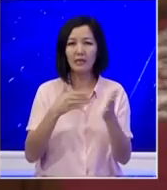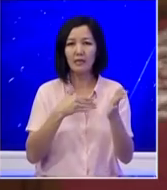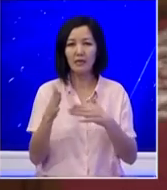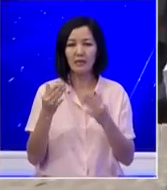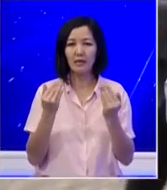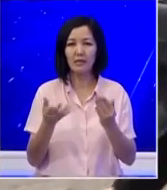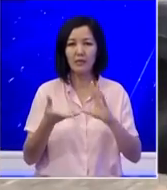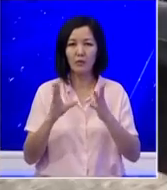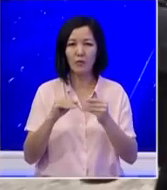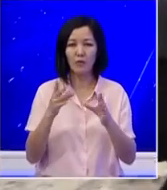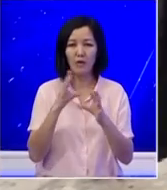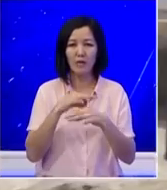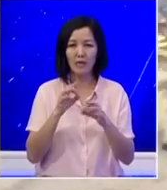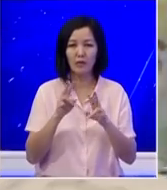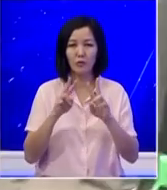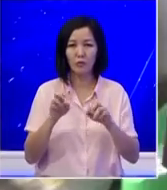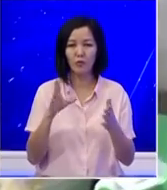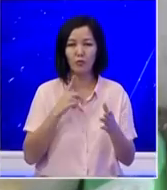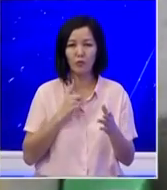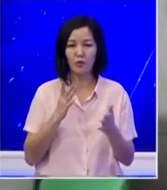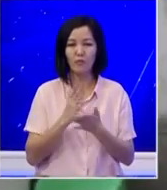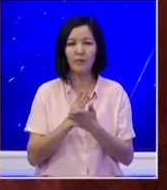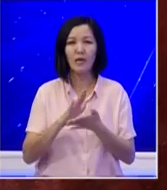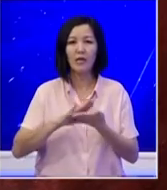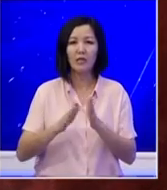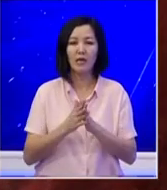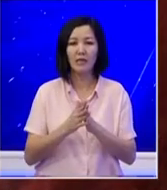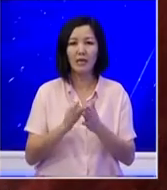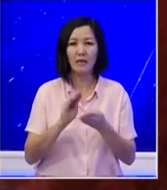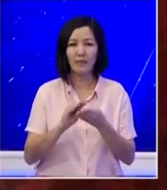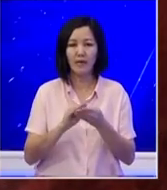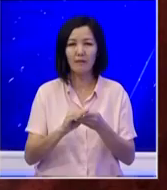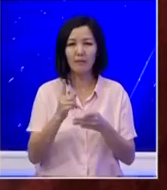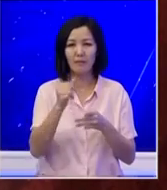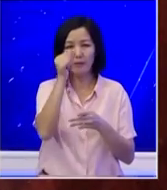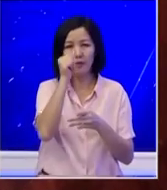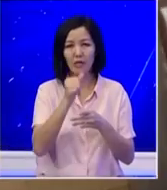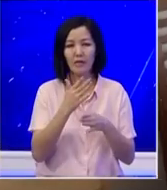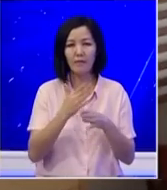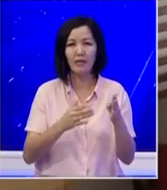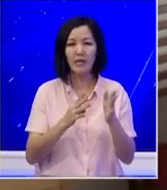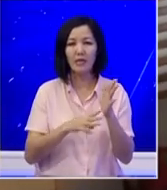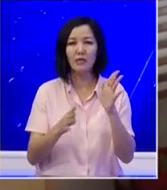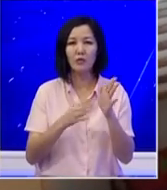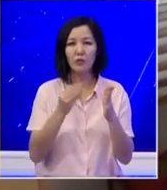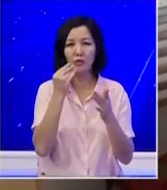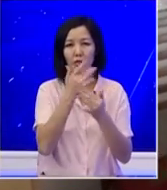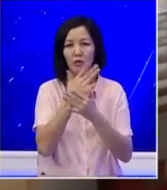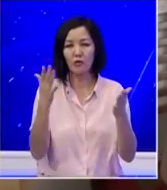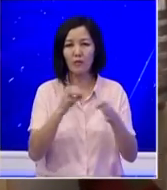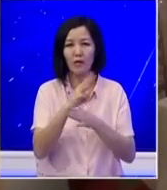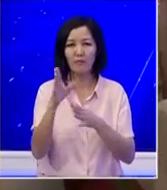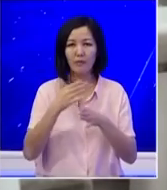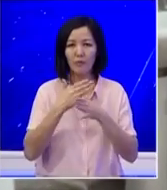отырмыз. Төтенше жағдай кезіндегі халықтың жай күйі алғашқы орында. Соңғы бір жармайда 89 мың жетісулық азық түлікпен қамтылып